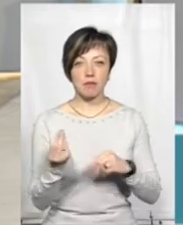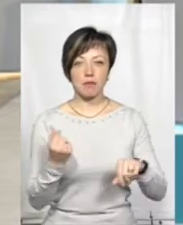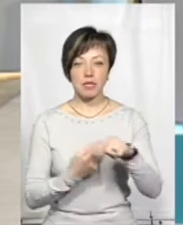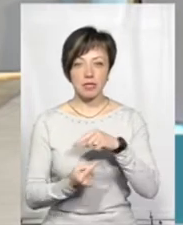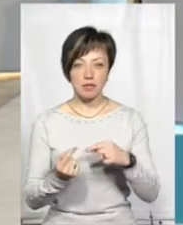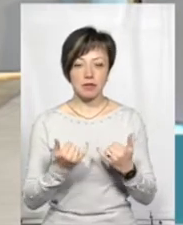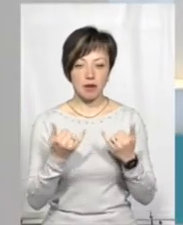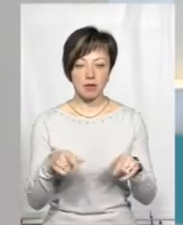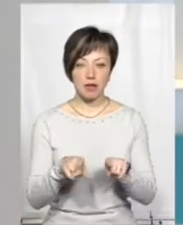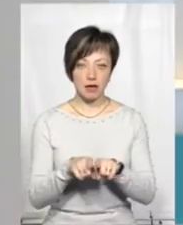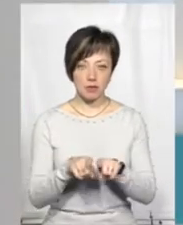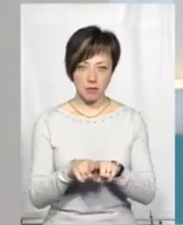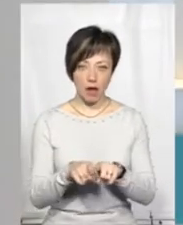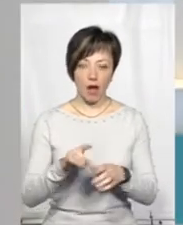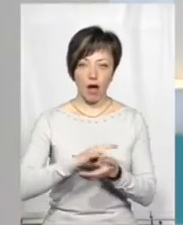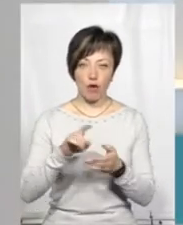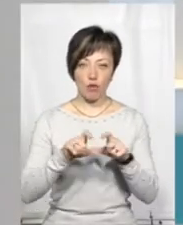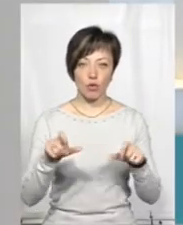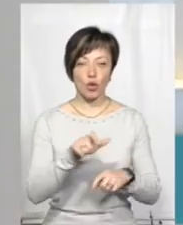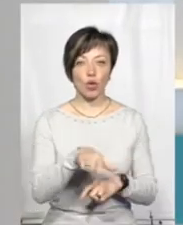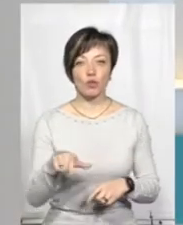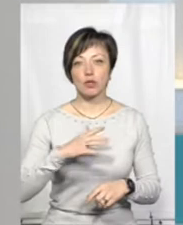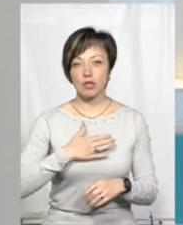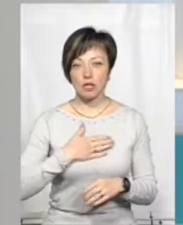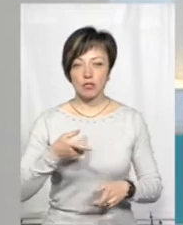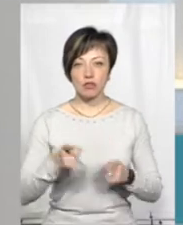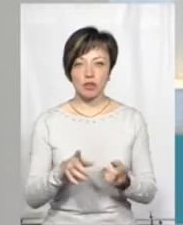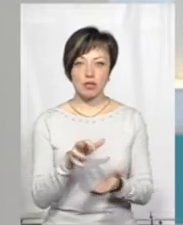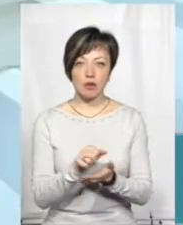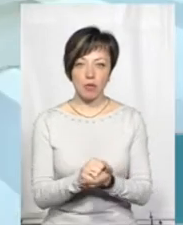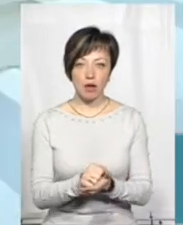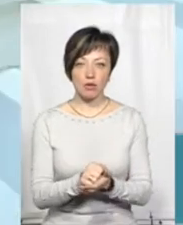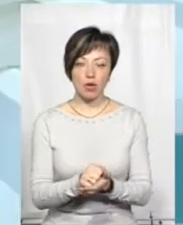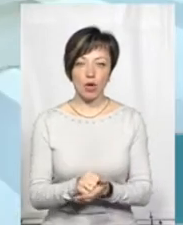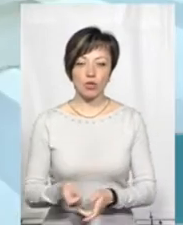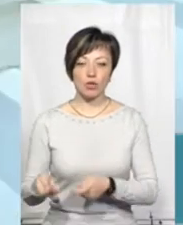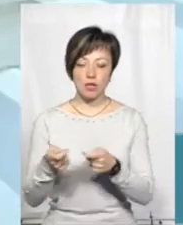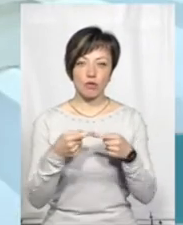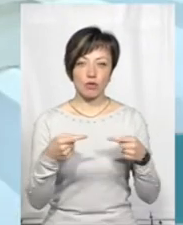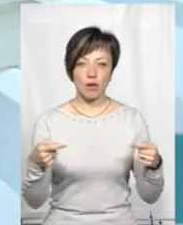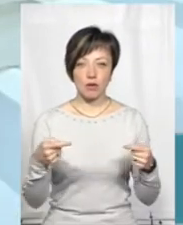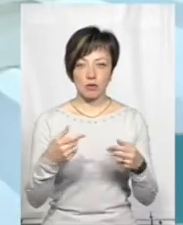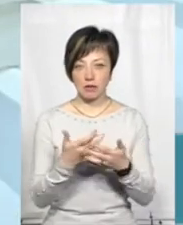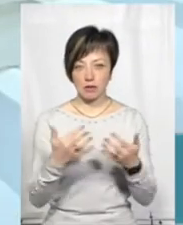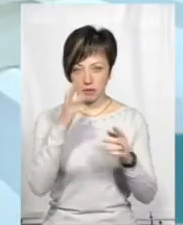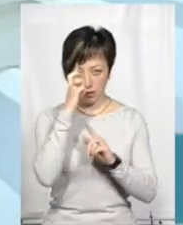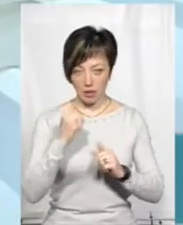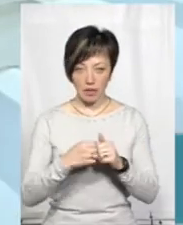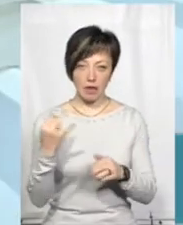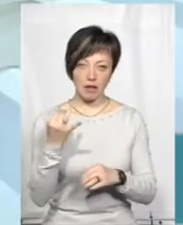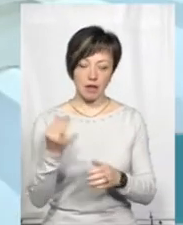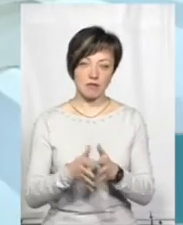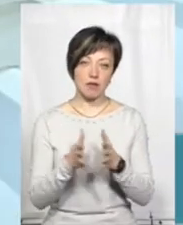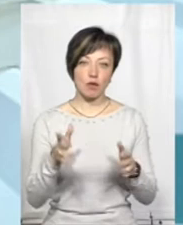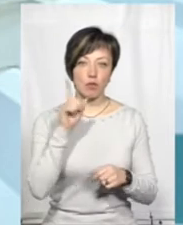бізнес, для бізнесу такий аеропорт, тому що люди наші, вони звичайно, займаються доставкою свого товару з різних країн, тому інтерес досить великий.